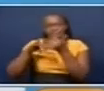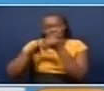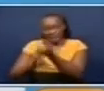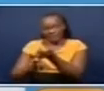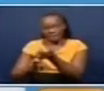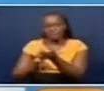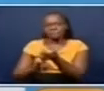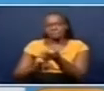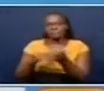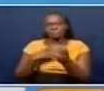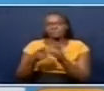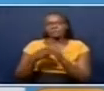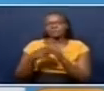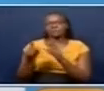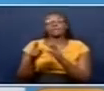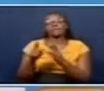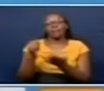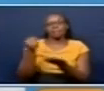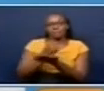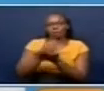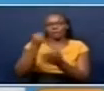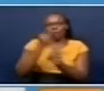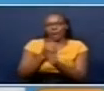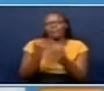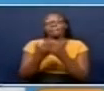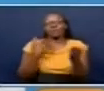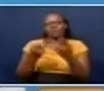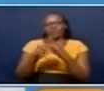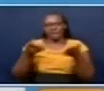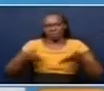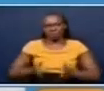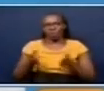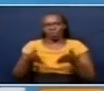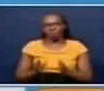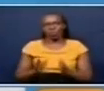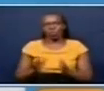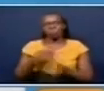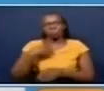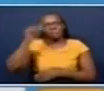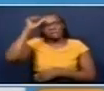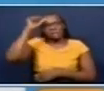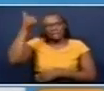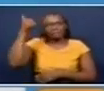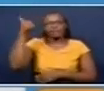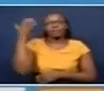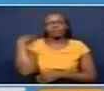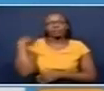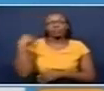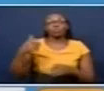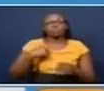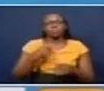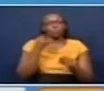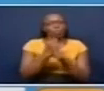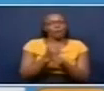nikaingia kazi ya post office kabla sijaanza kuzaa. Maana nilikuwa bright, na nilipoenda kuuliza kazi